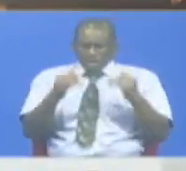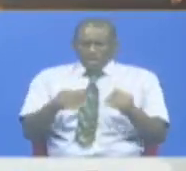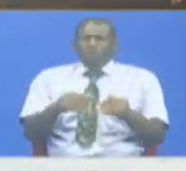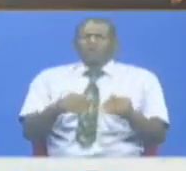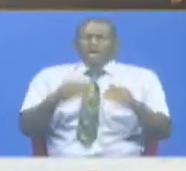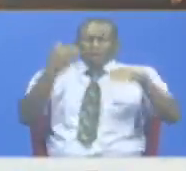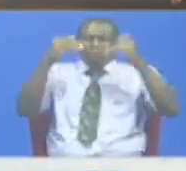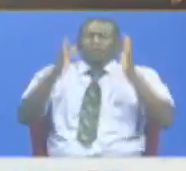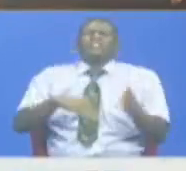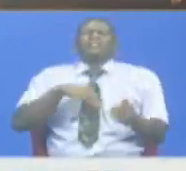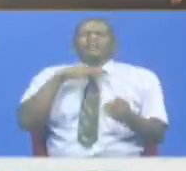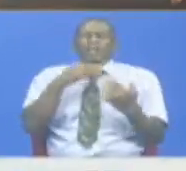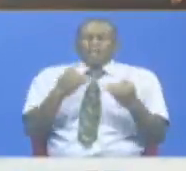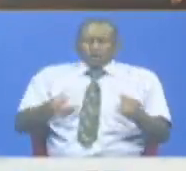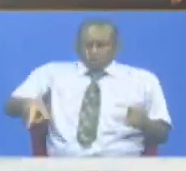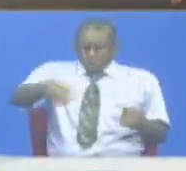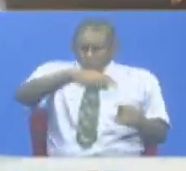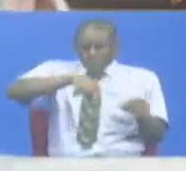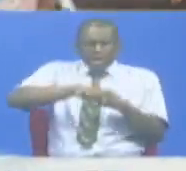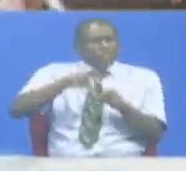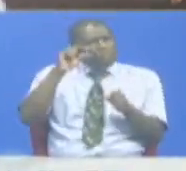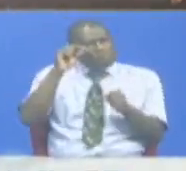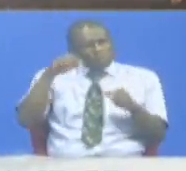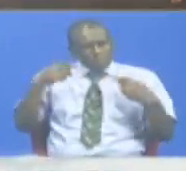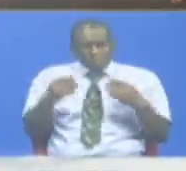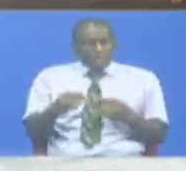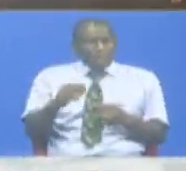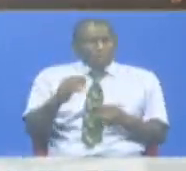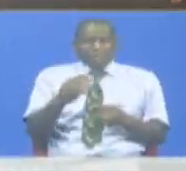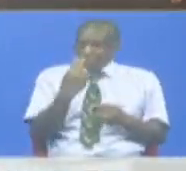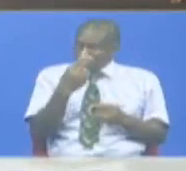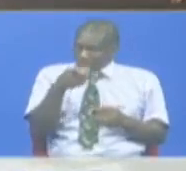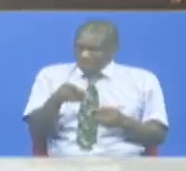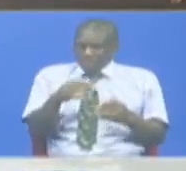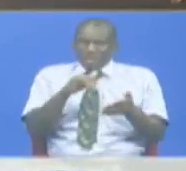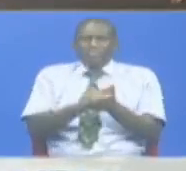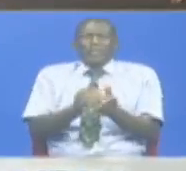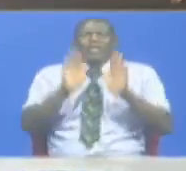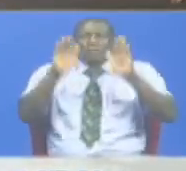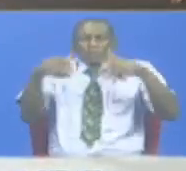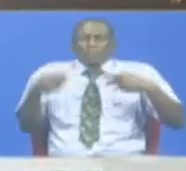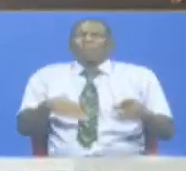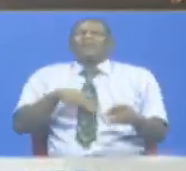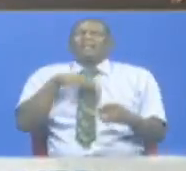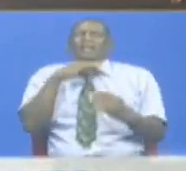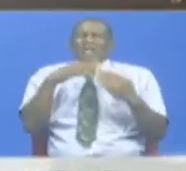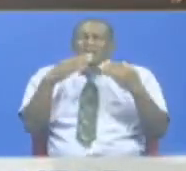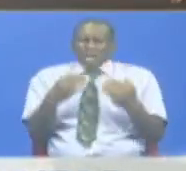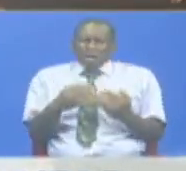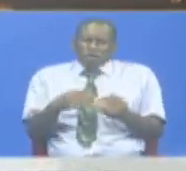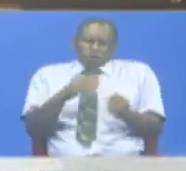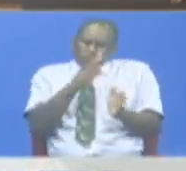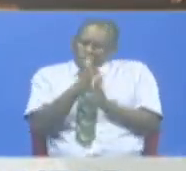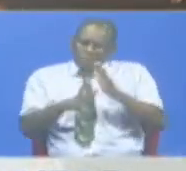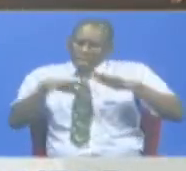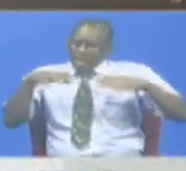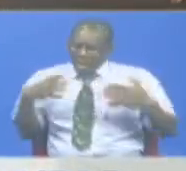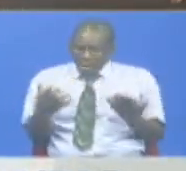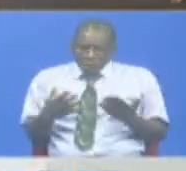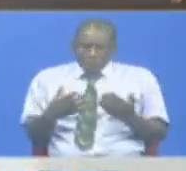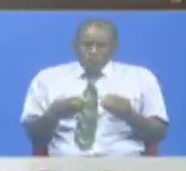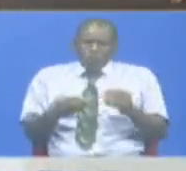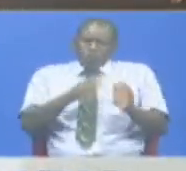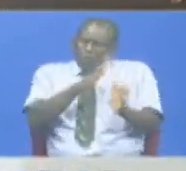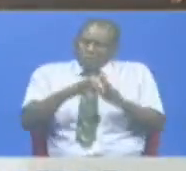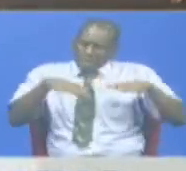wakazi wa Mombasa ama wananchi wa Mombasa tuzingatia haya kwamba tupoteza watu mashuhuri? Na je, tutajitahidi vipi kuweka mikakati ya kwamba